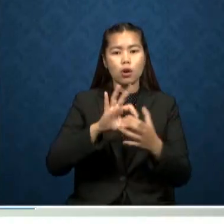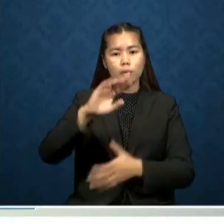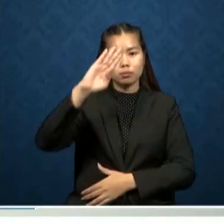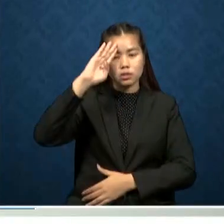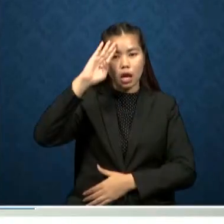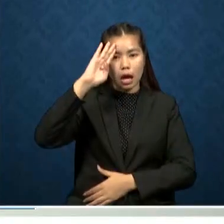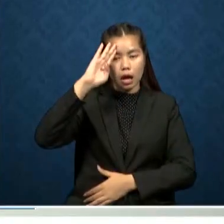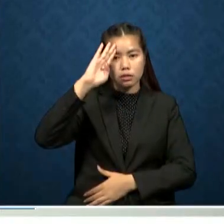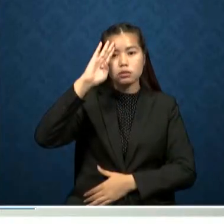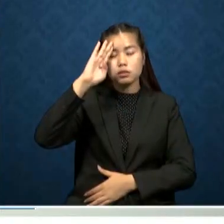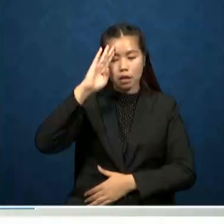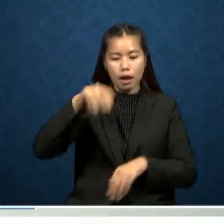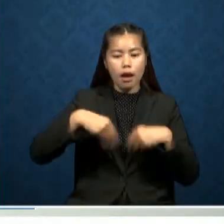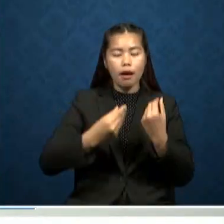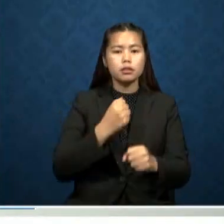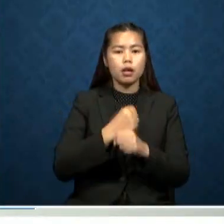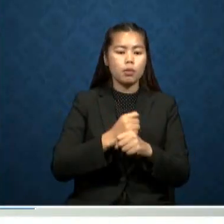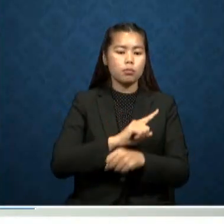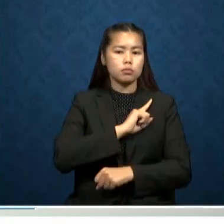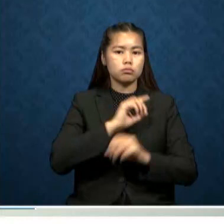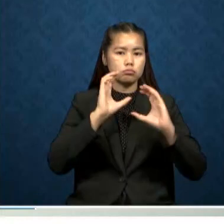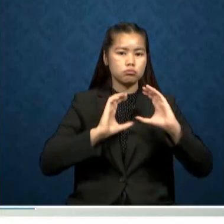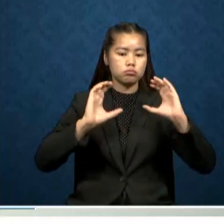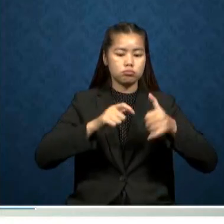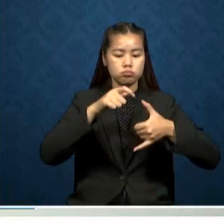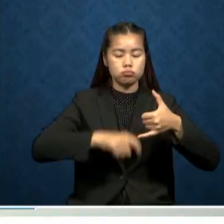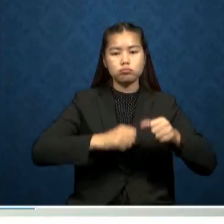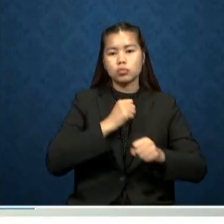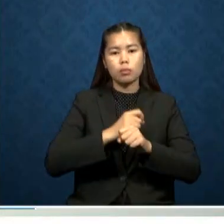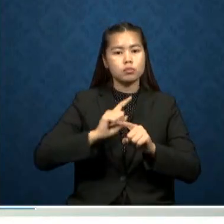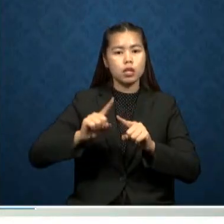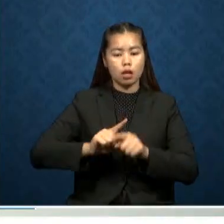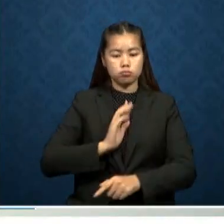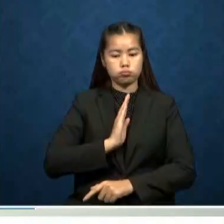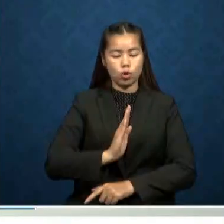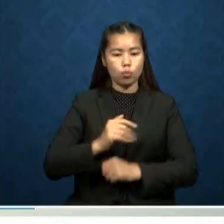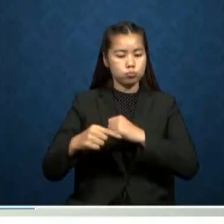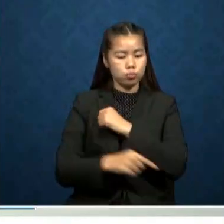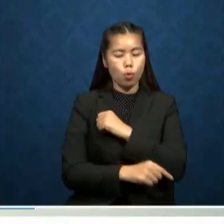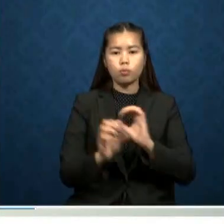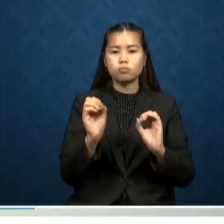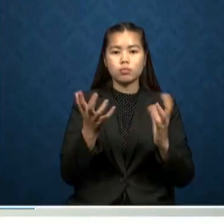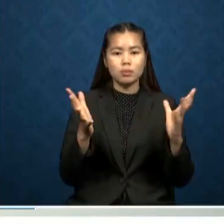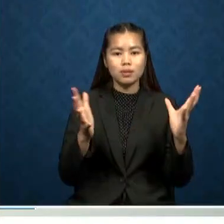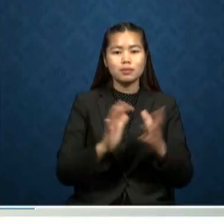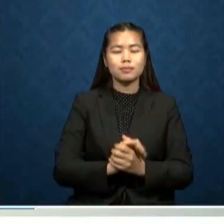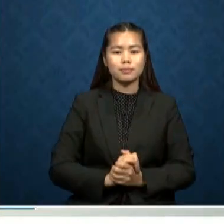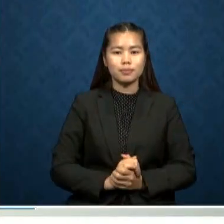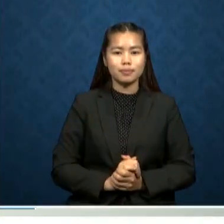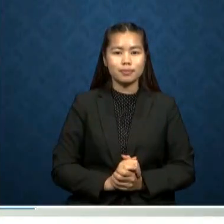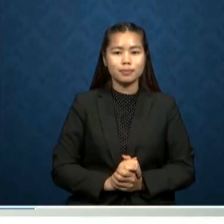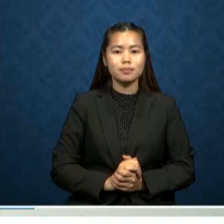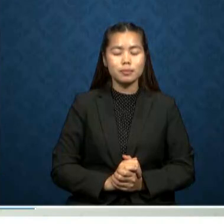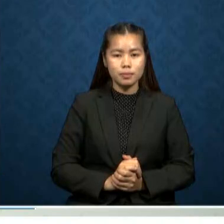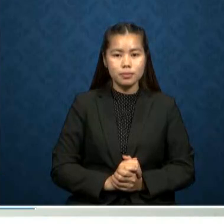พลให้ปฏิบัติราชการและปฏิบัติตนด้วยความสุจริตถูกต้องและยุติธรรมซึ่ง